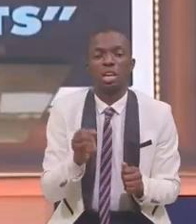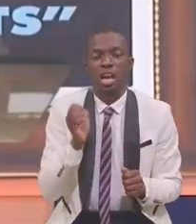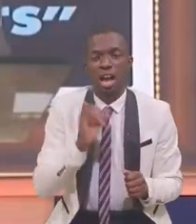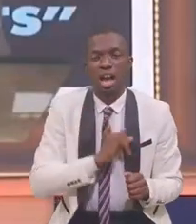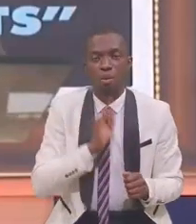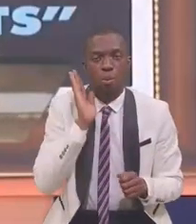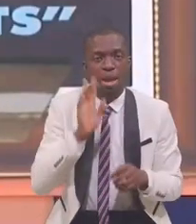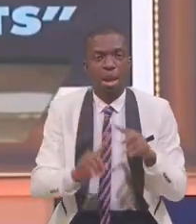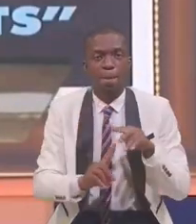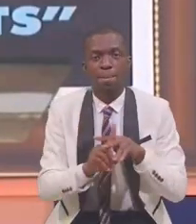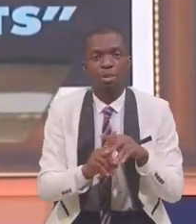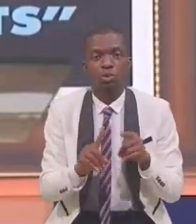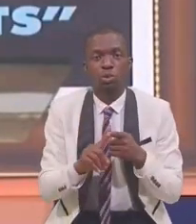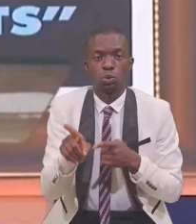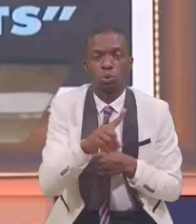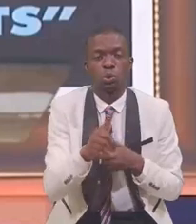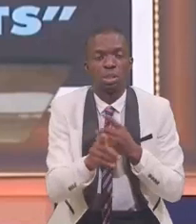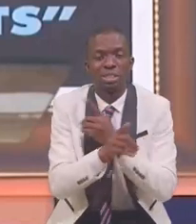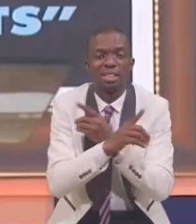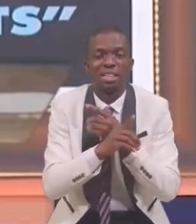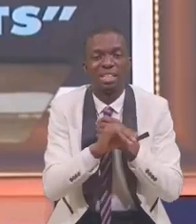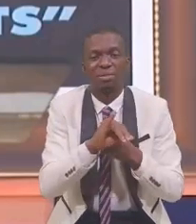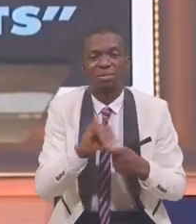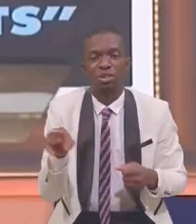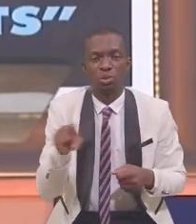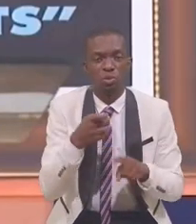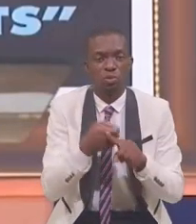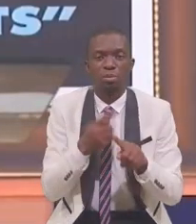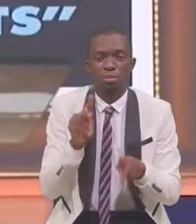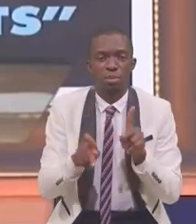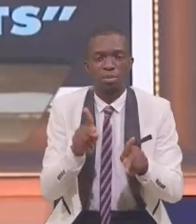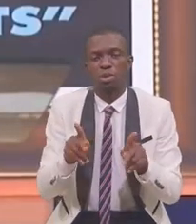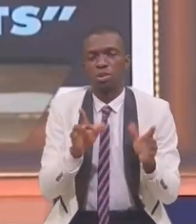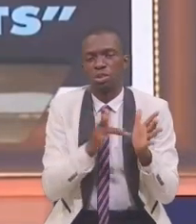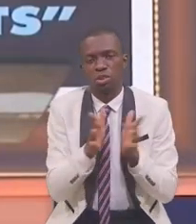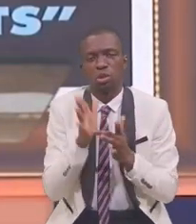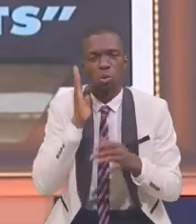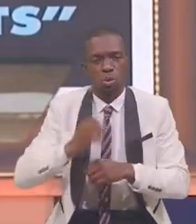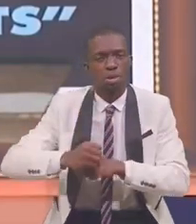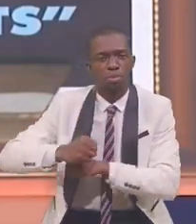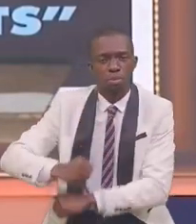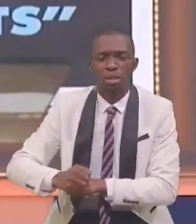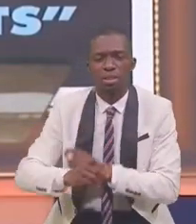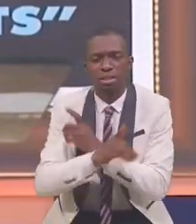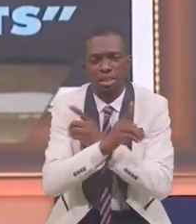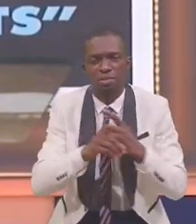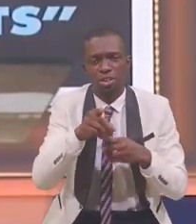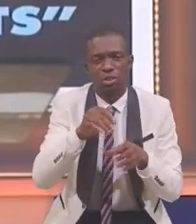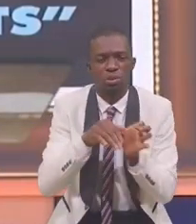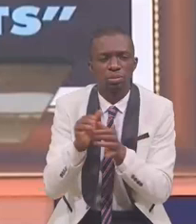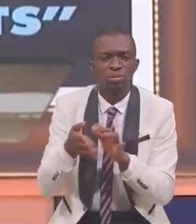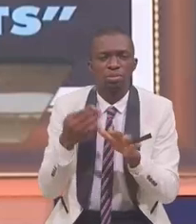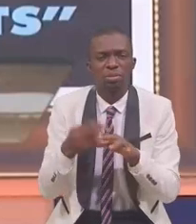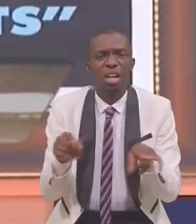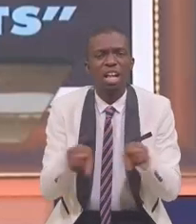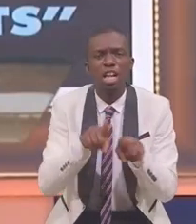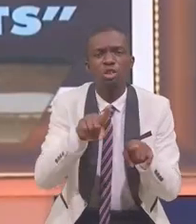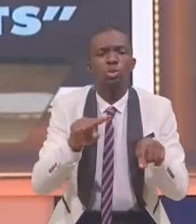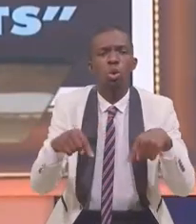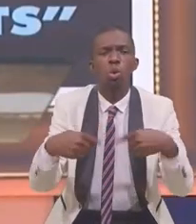t'ai choisi du milieu de ce peuple. Il va vous délivrer. Il va vous protéger. Et comme vous irez prêcher